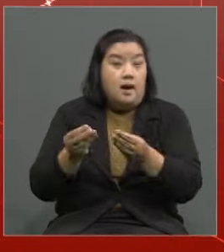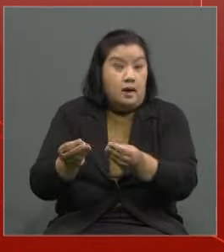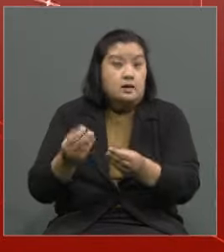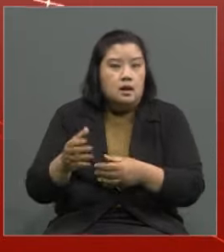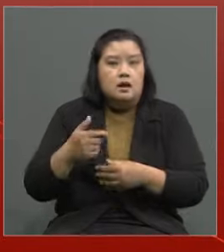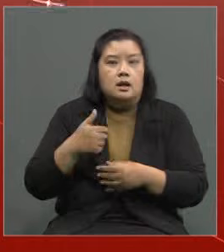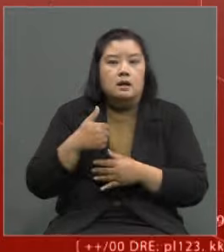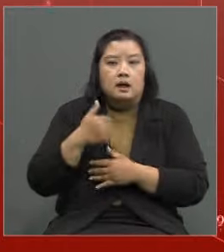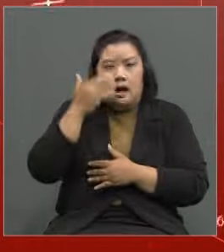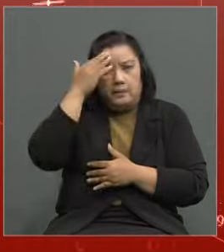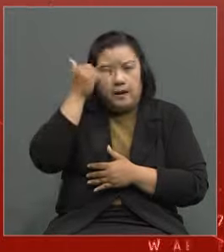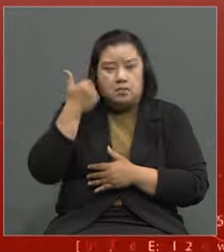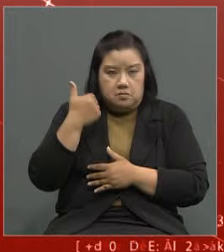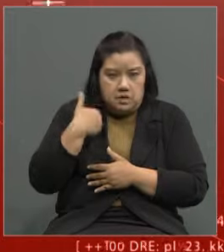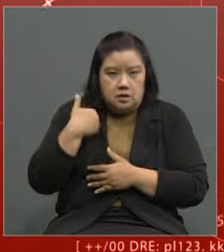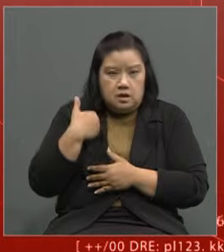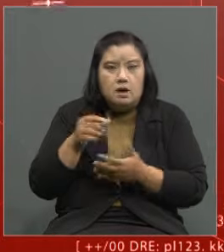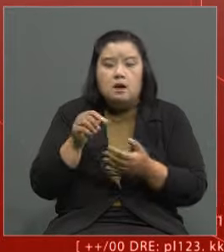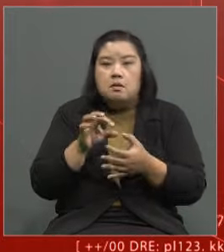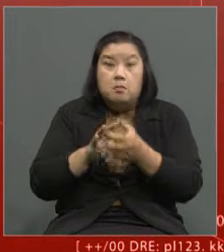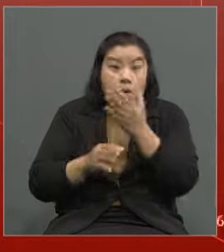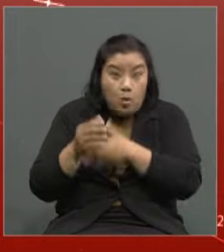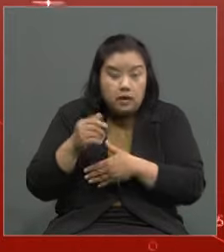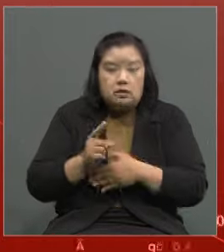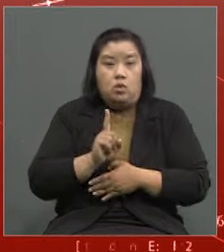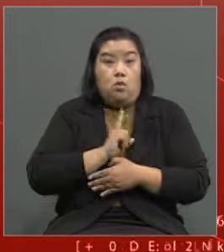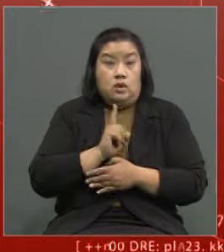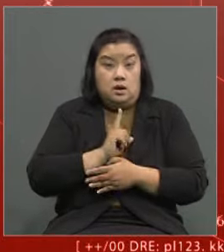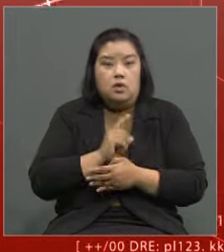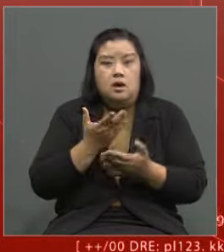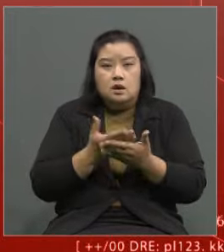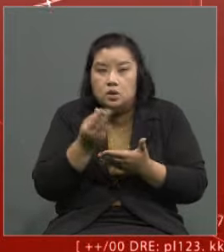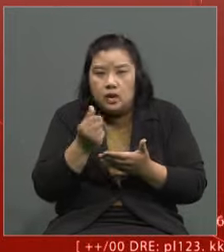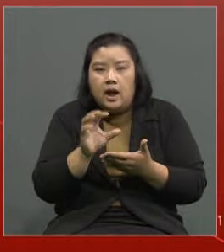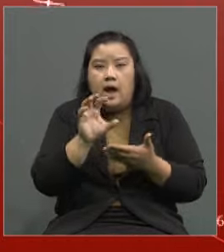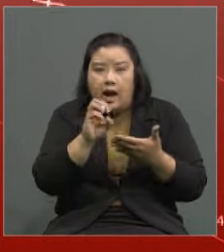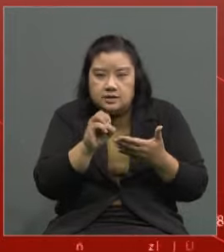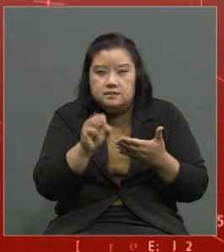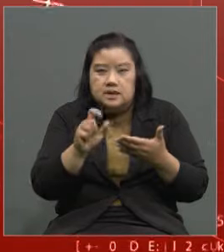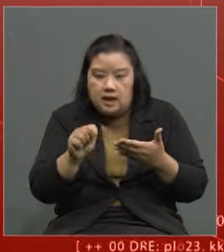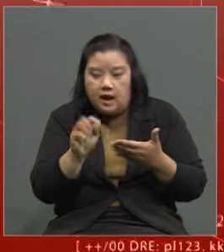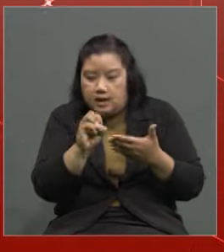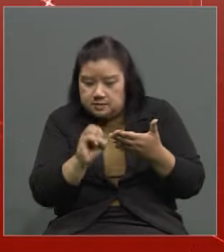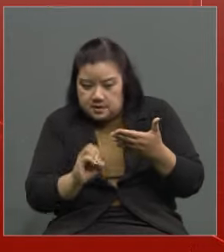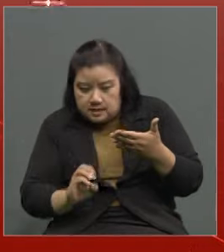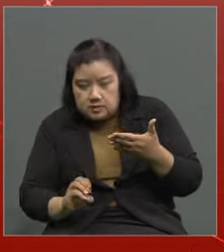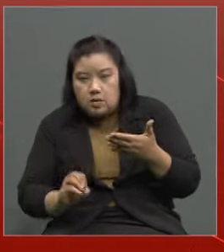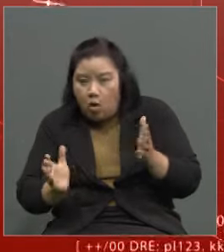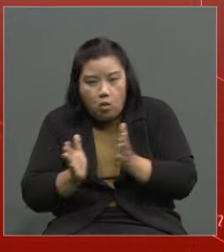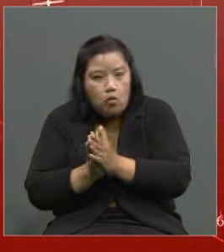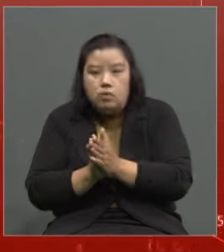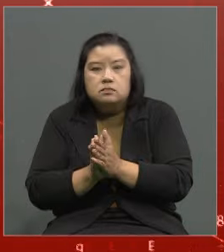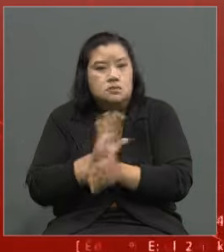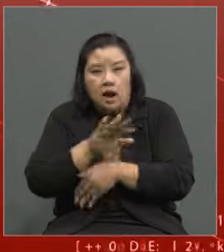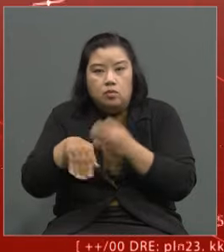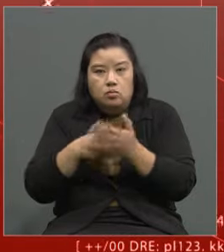50สตางค์อ่ะดูดิคุณผู้ชมเอาข้อมูลเราไปขายอ่ะ 50สตางคอ่ะคือมันน่าเจ็บใจอ่ะ 50สตางค์มูลค่าเราที่